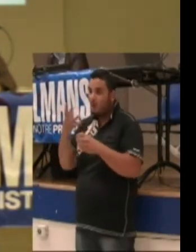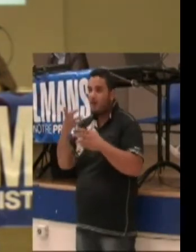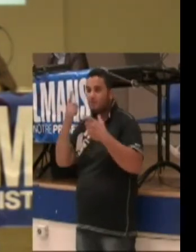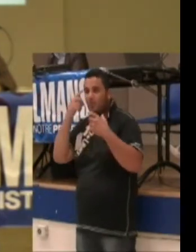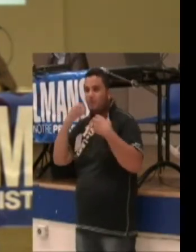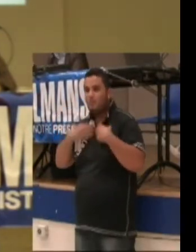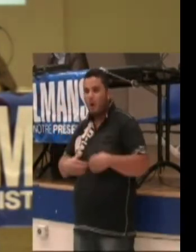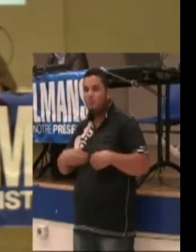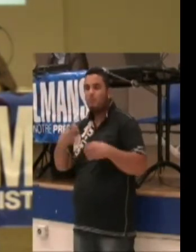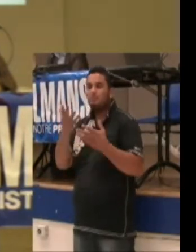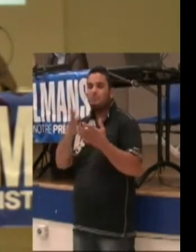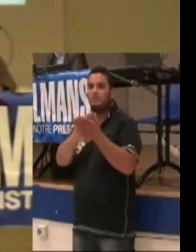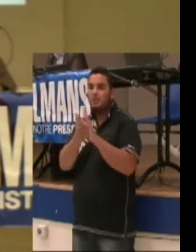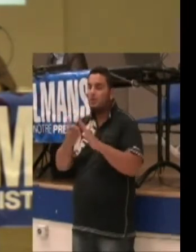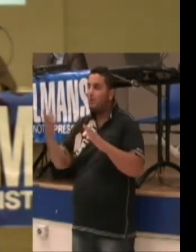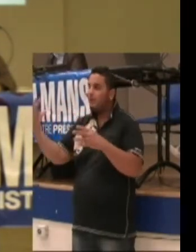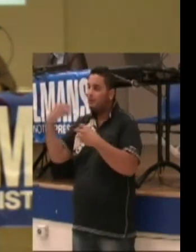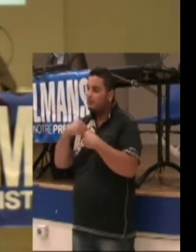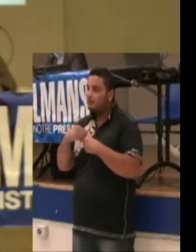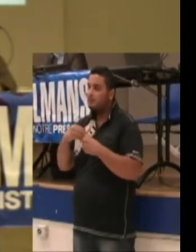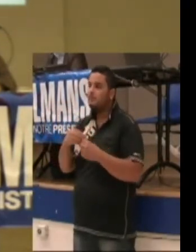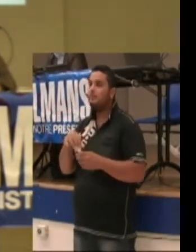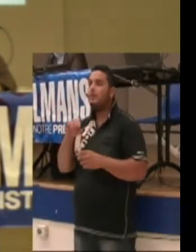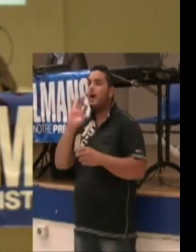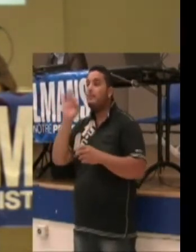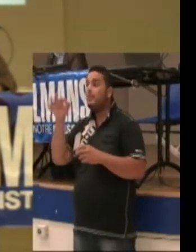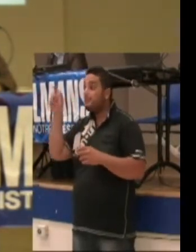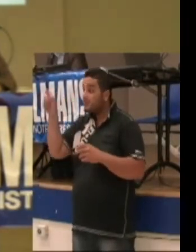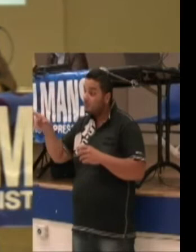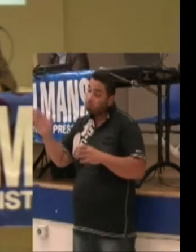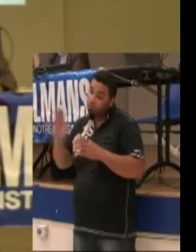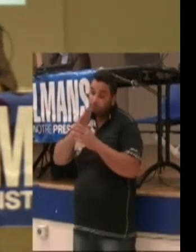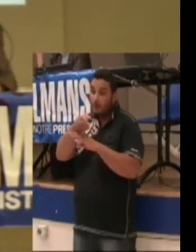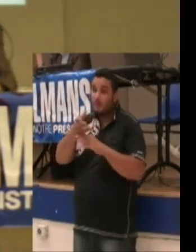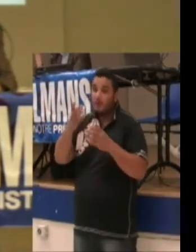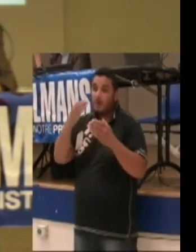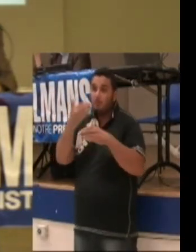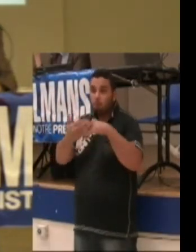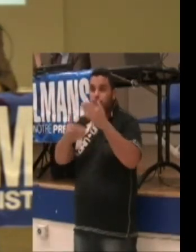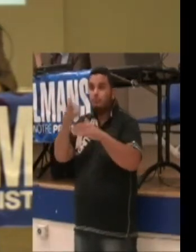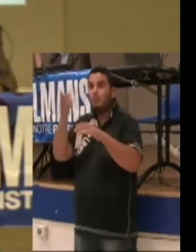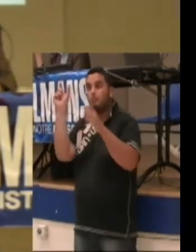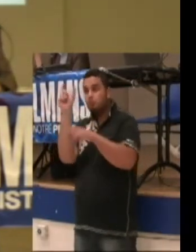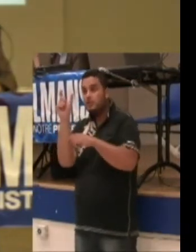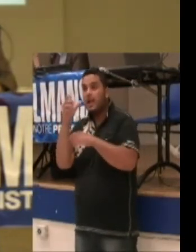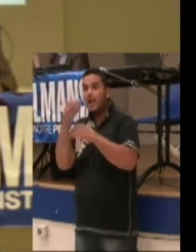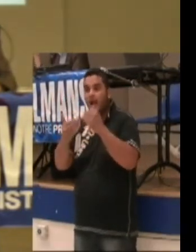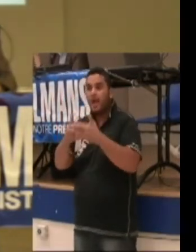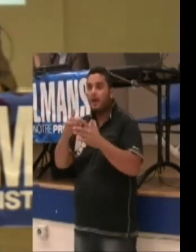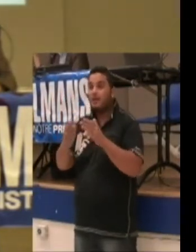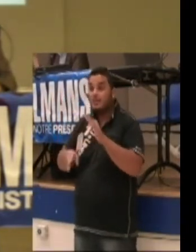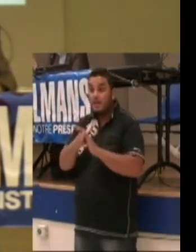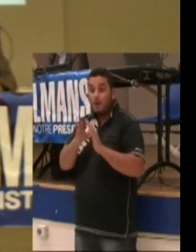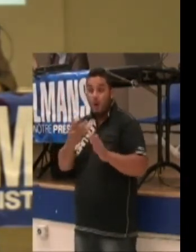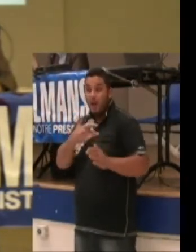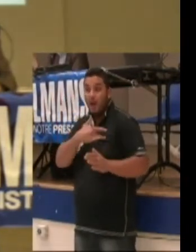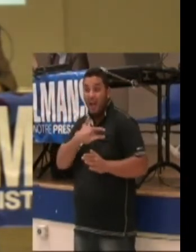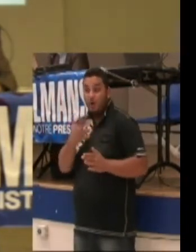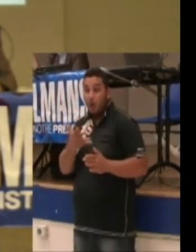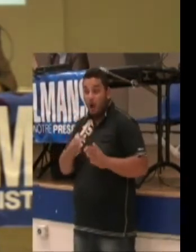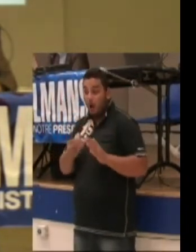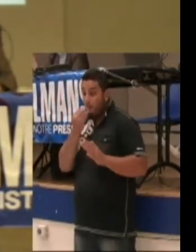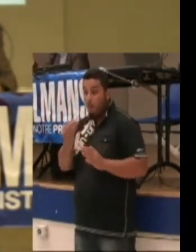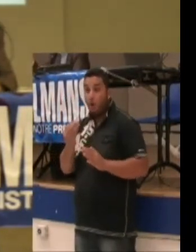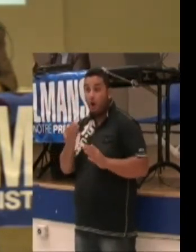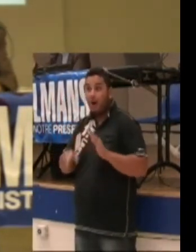le désignait, on disait quoi? Celui qui a construit la mosquée. Donc vous voyez, il a construit la mosquée. Au départ, la niya était bonne,